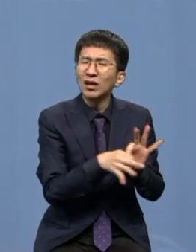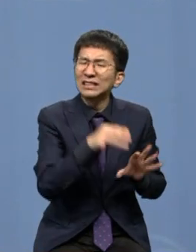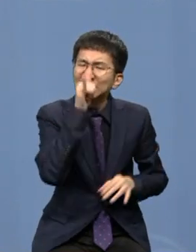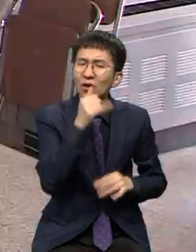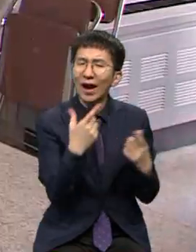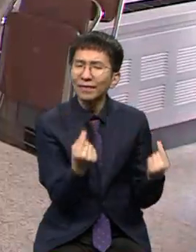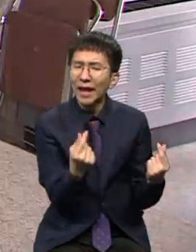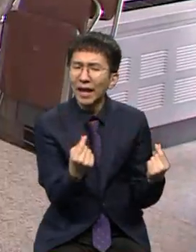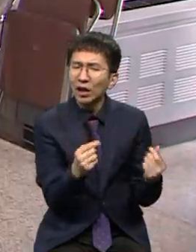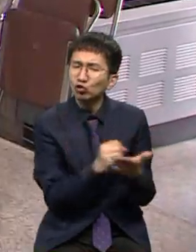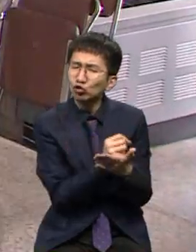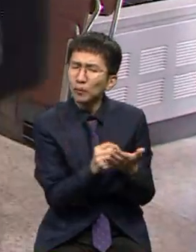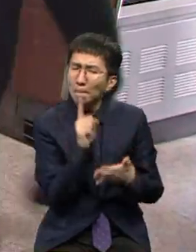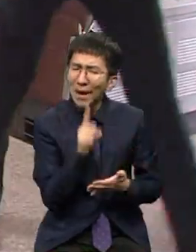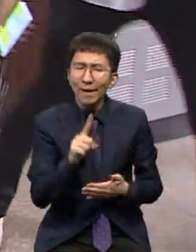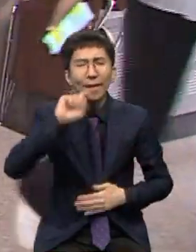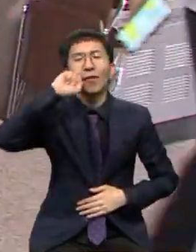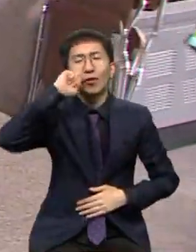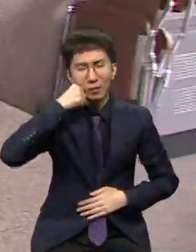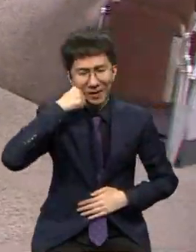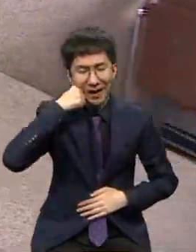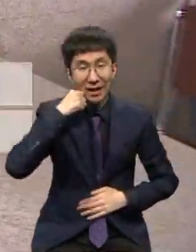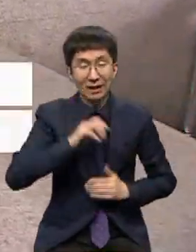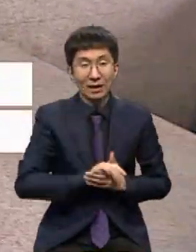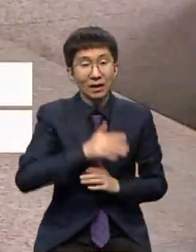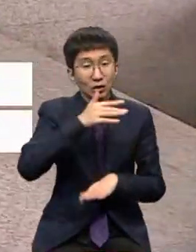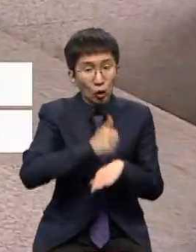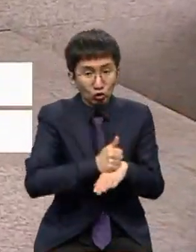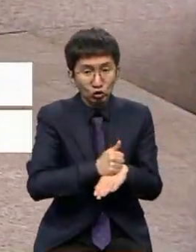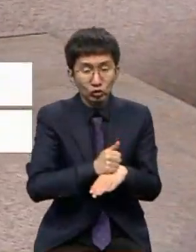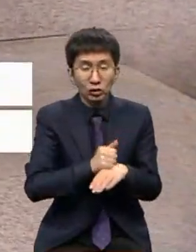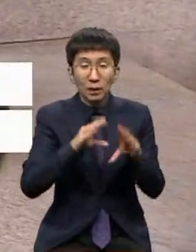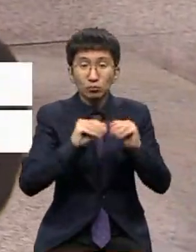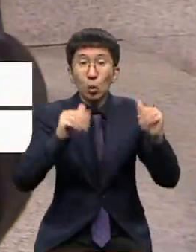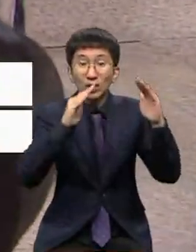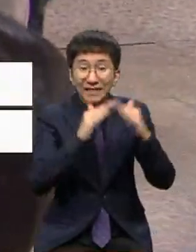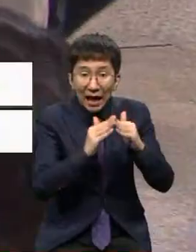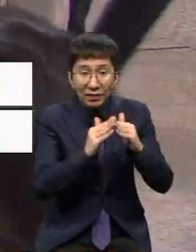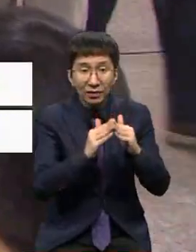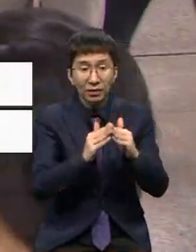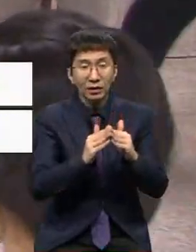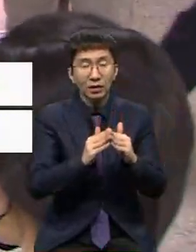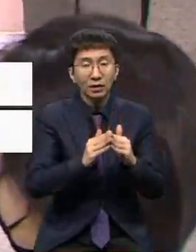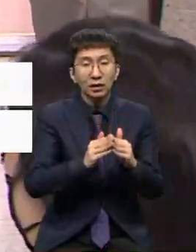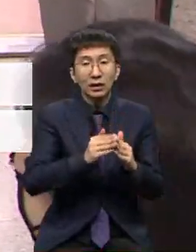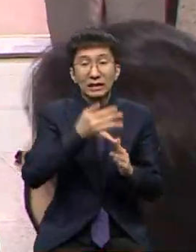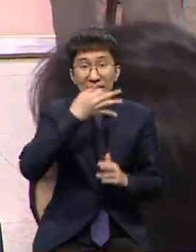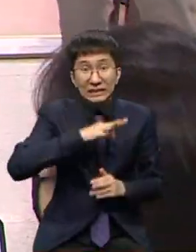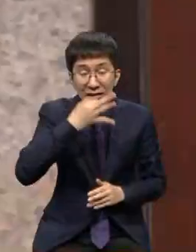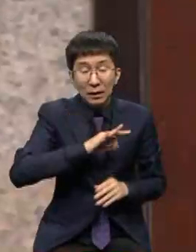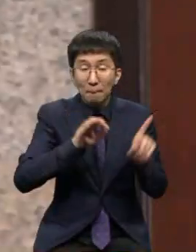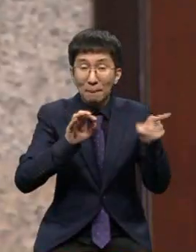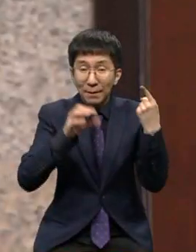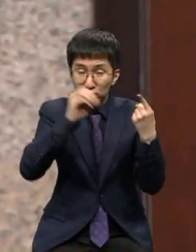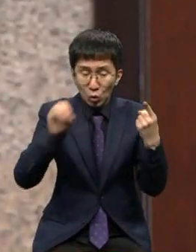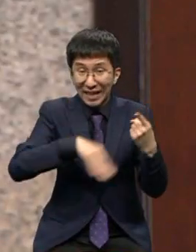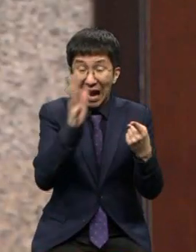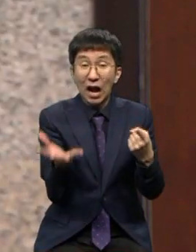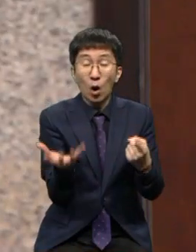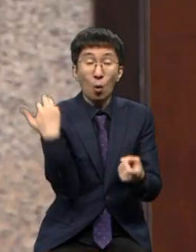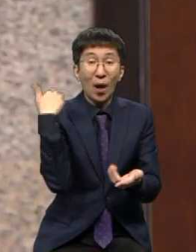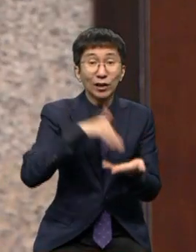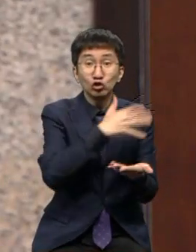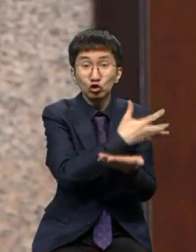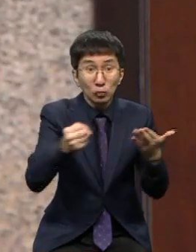때 우연이라고 하기엔 의혹의 여지가 많다며 부동산 불로소득 100%를 환수해야 한다던 이 지사가 이번